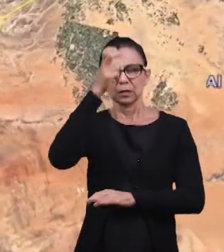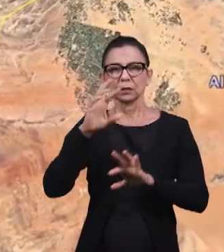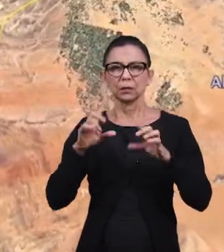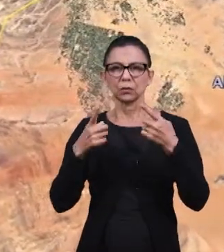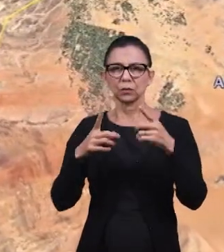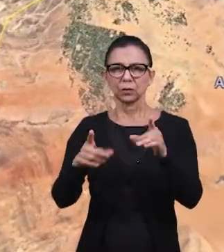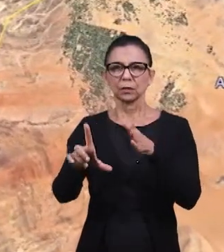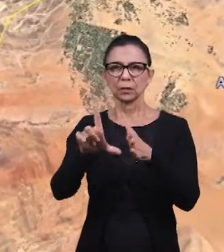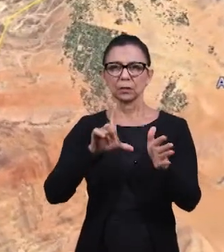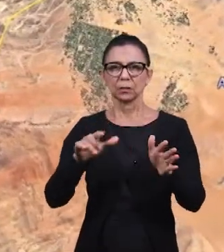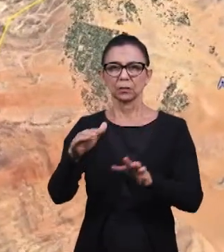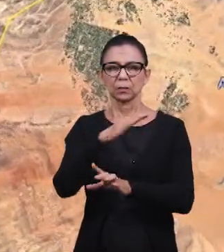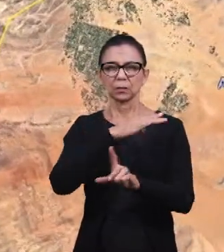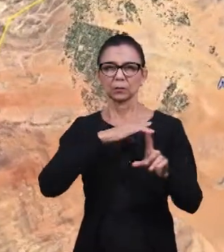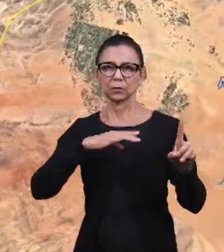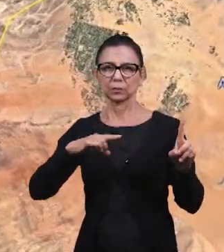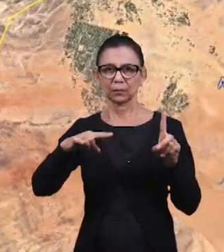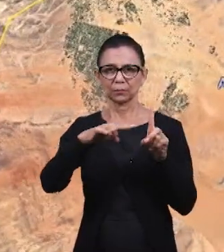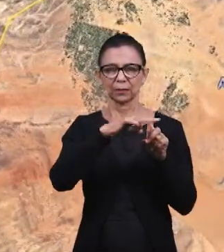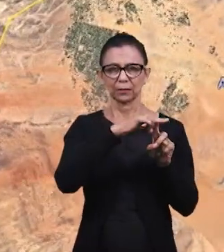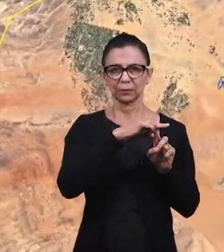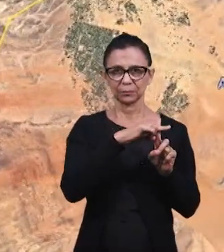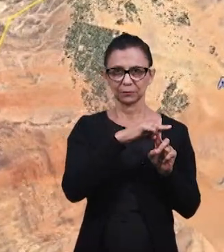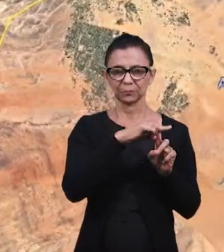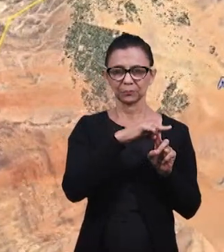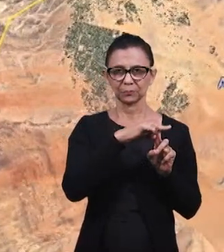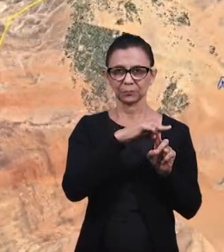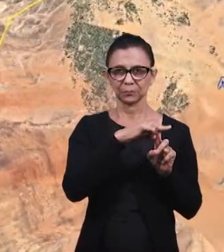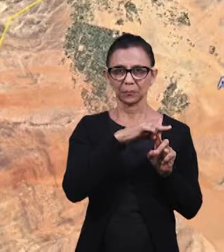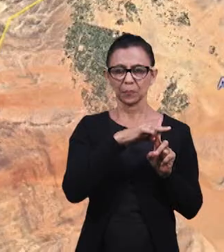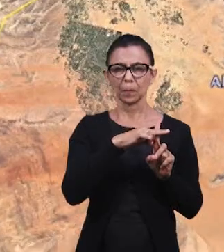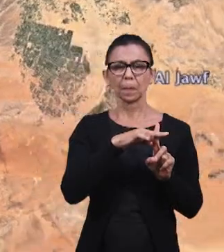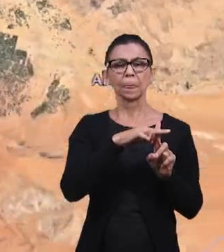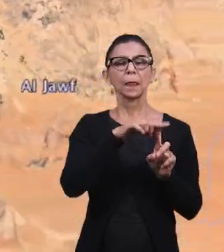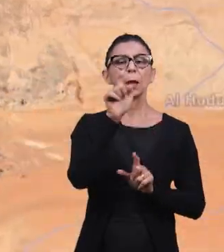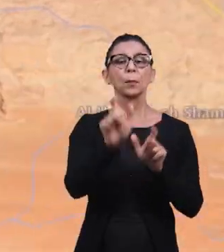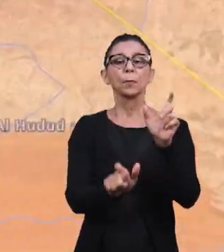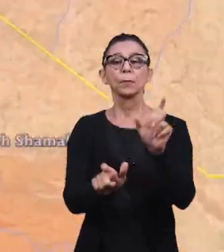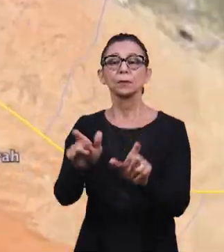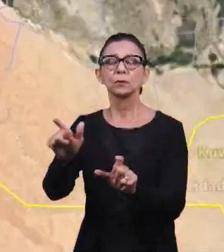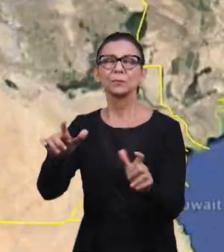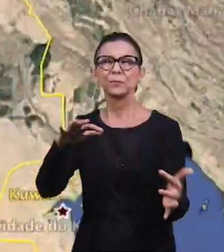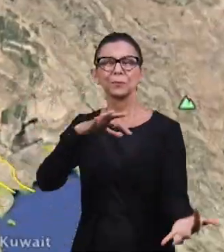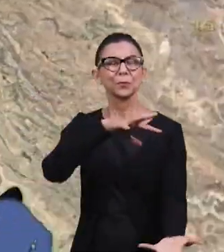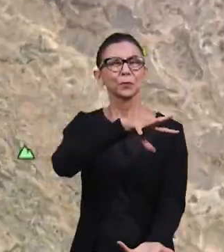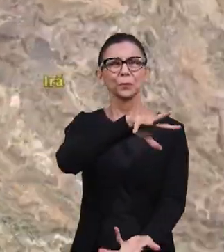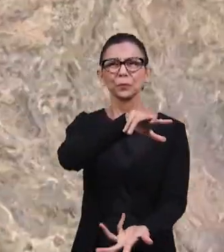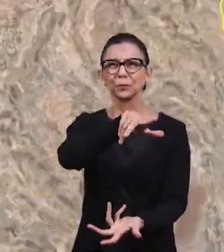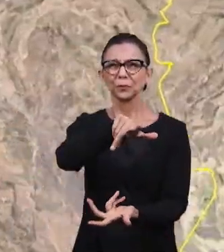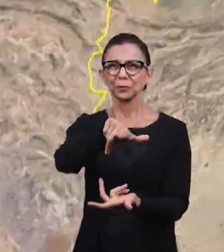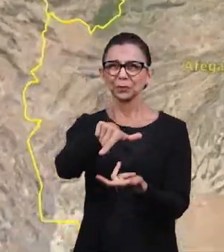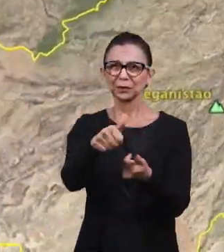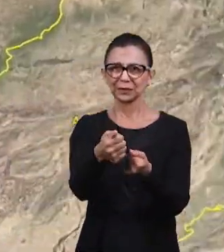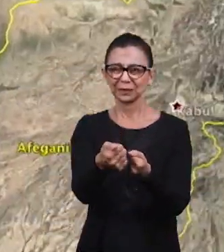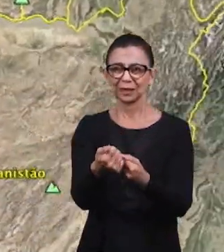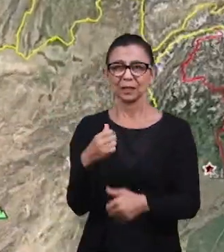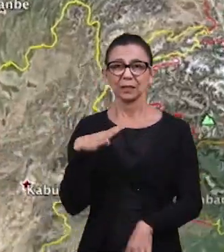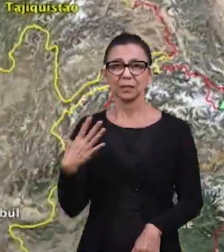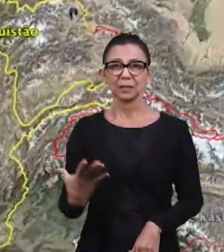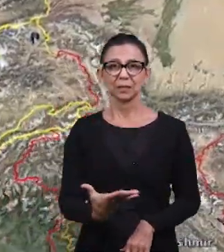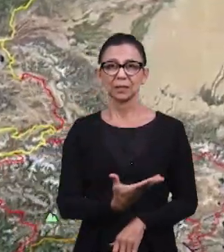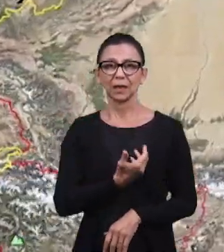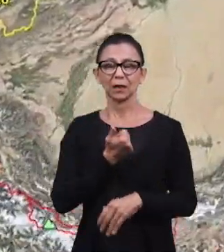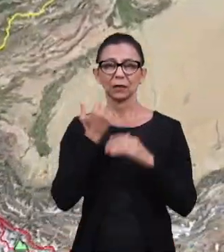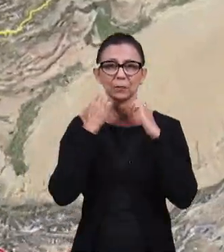Seigneur Jésus à la veille de sa mort à la croix de Calvaire. Les personnes de toutes les parties du monde sont